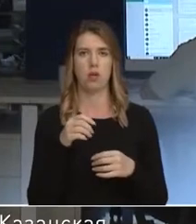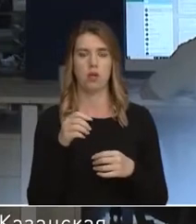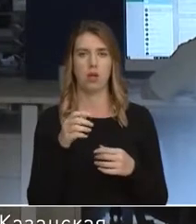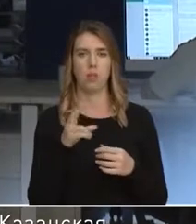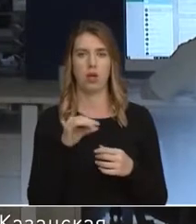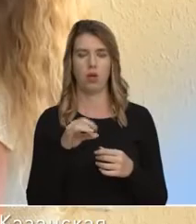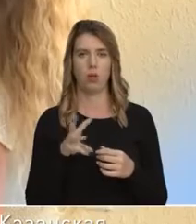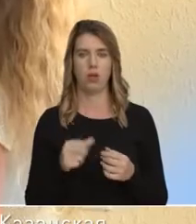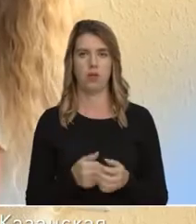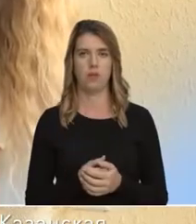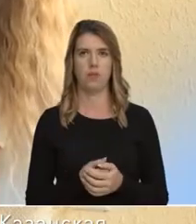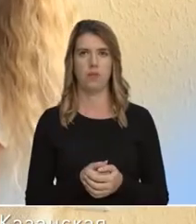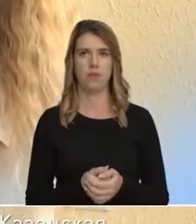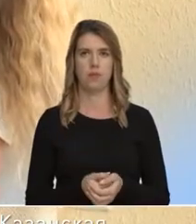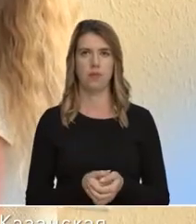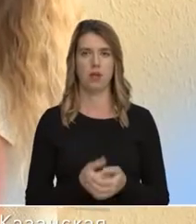интерактивного приема.